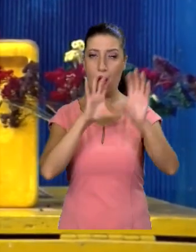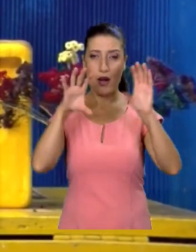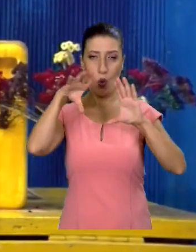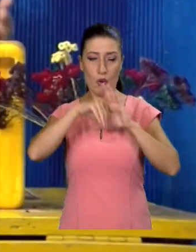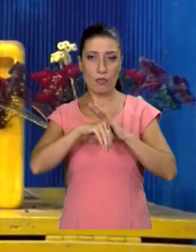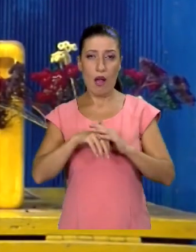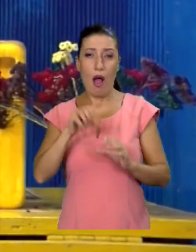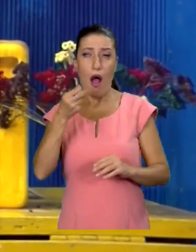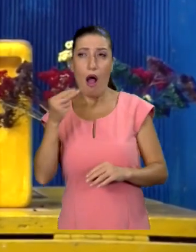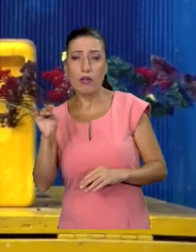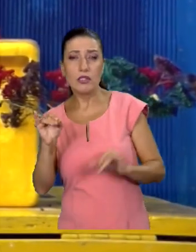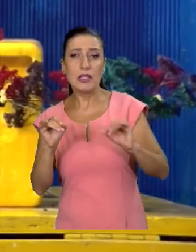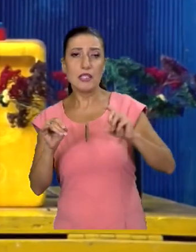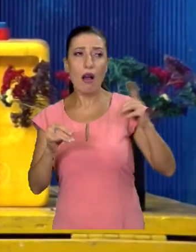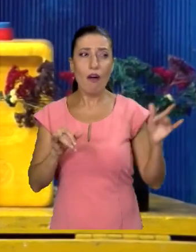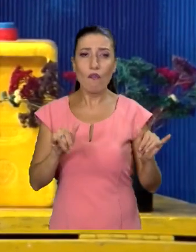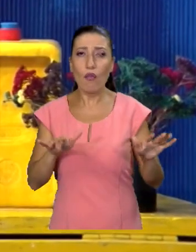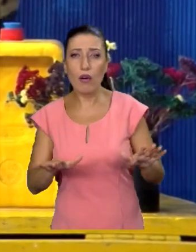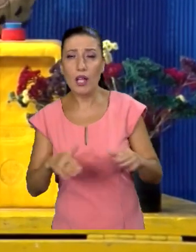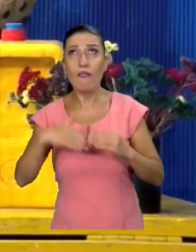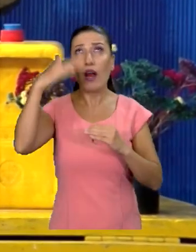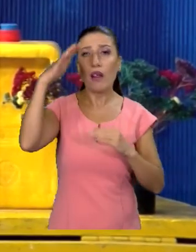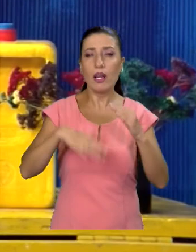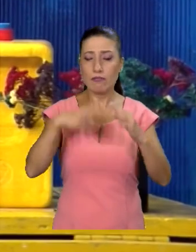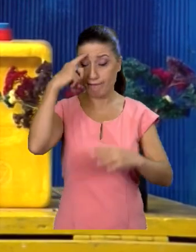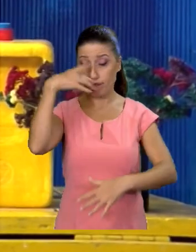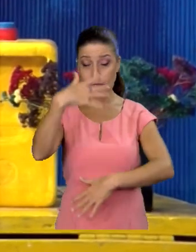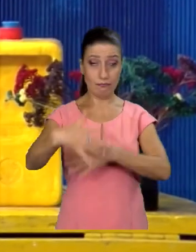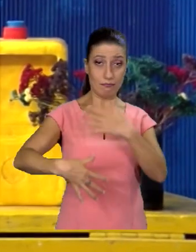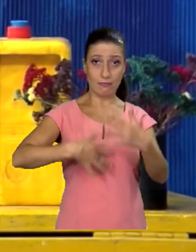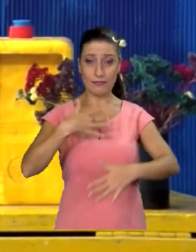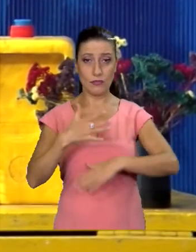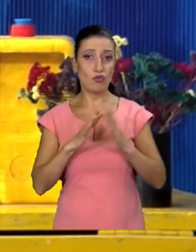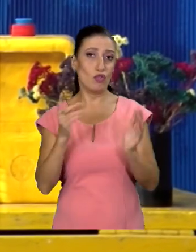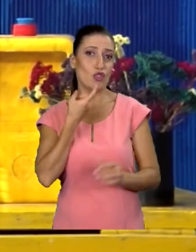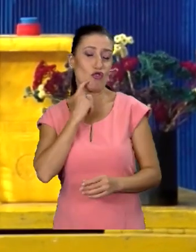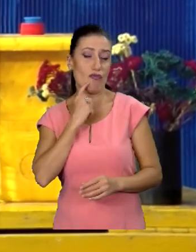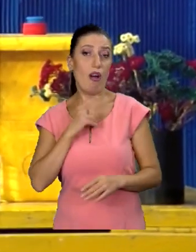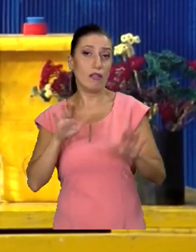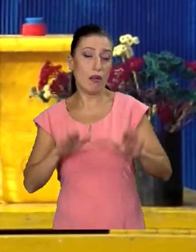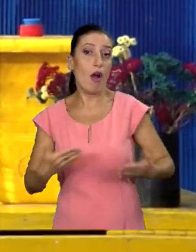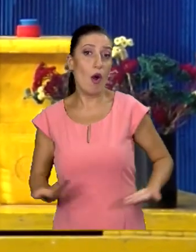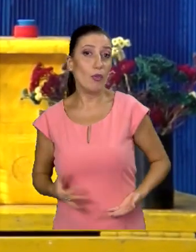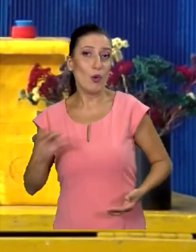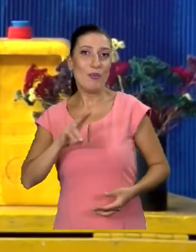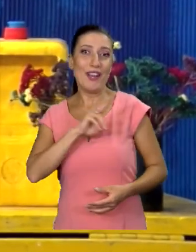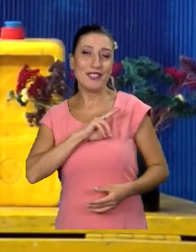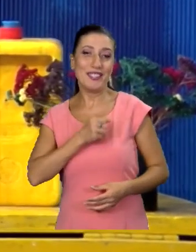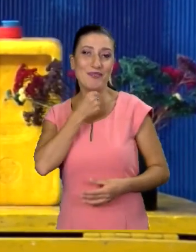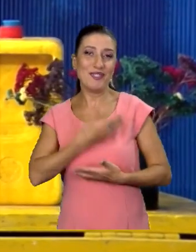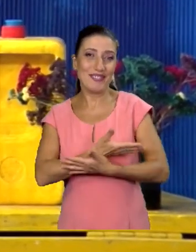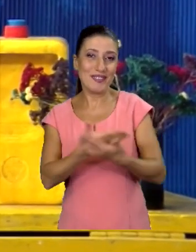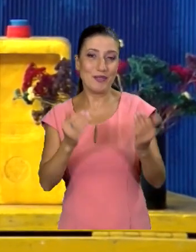vortege ach tsakh vereva nerkeva amen inch irare kharnvats shat dzhvar tege aprelu hamar sireli pastikner